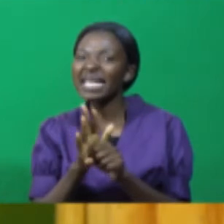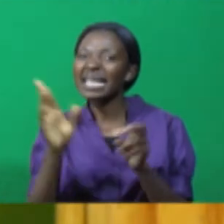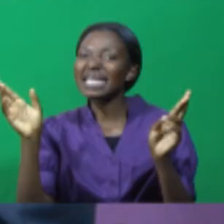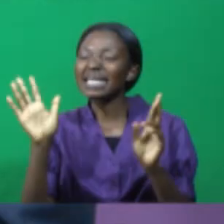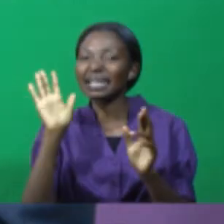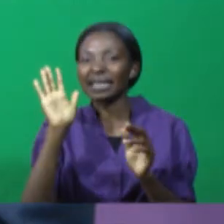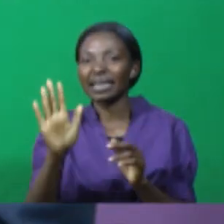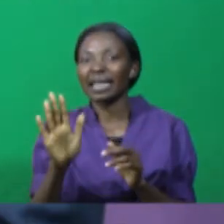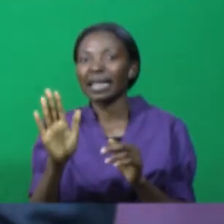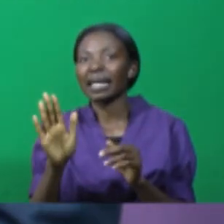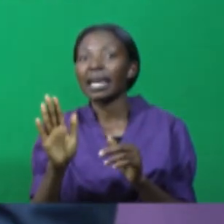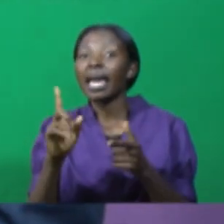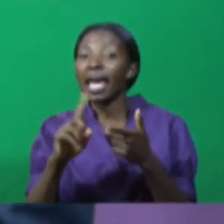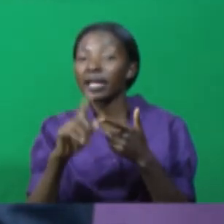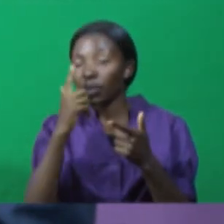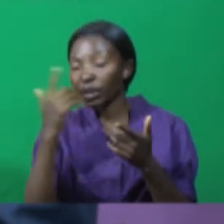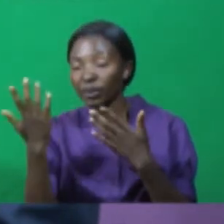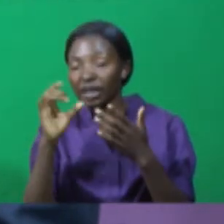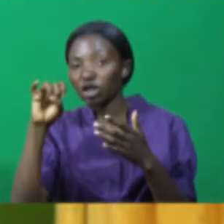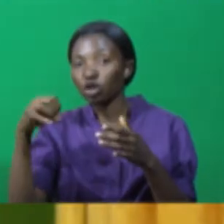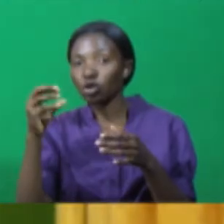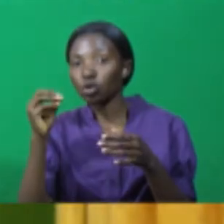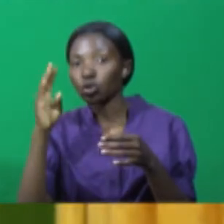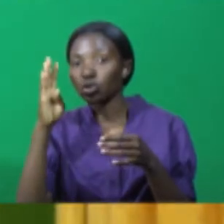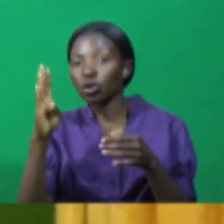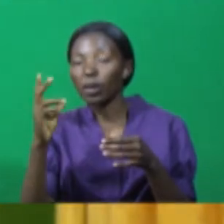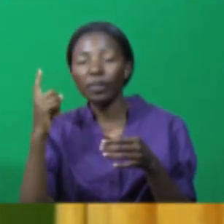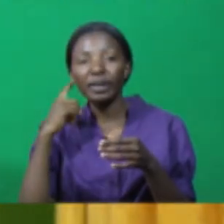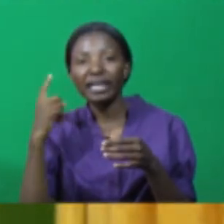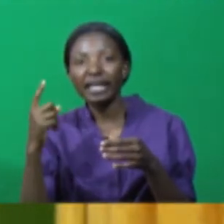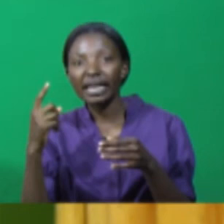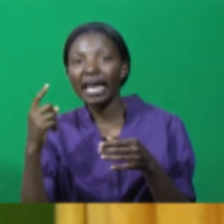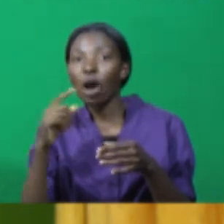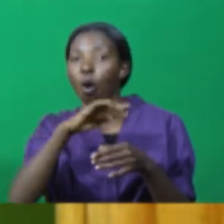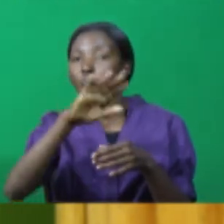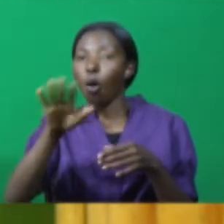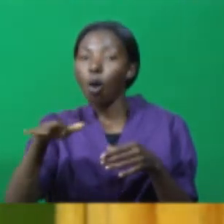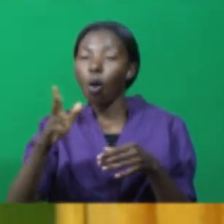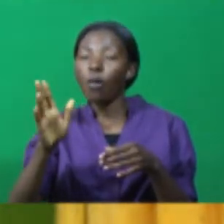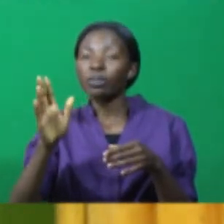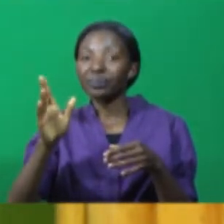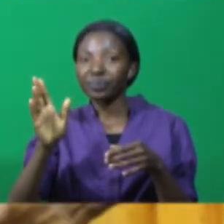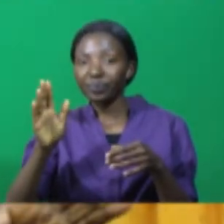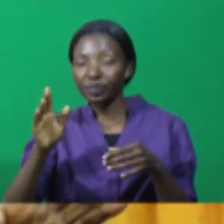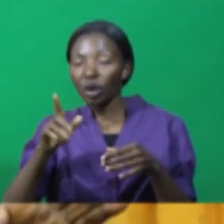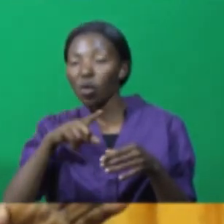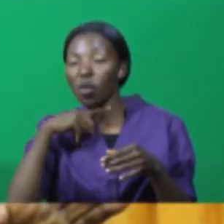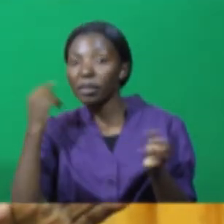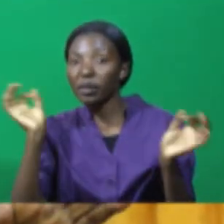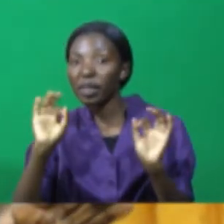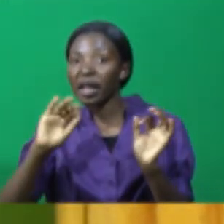1000. Ende joboka na uchiverenga ku chapter 29. Unutonzi kwa kuti shirikazi zai imba makoras nekuda kwa